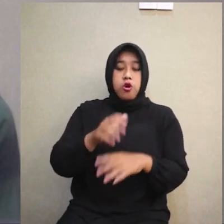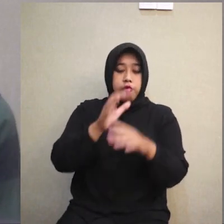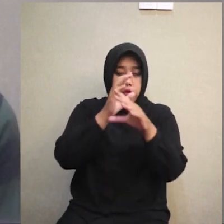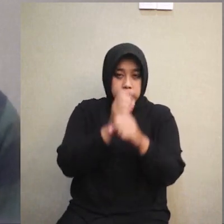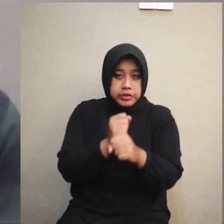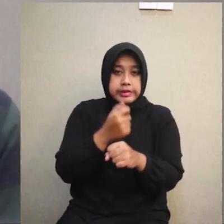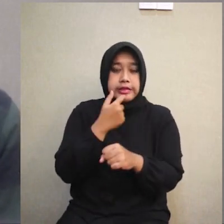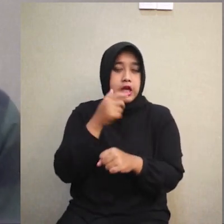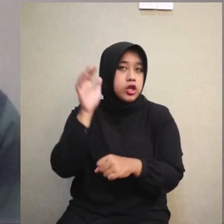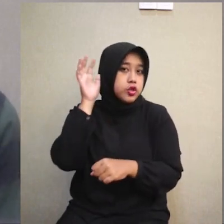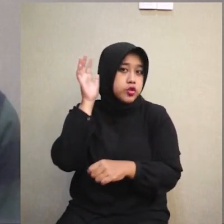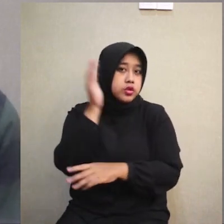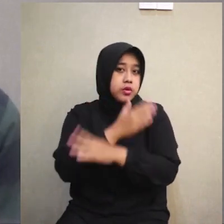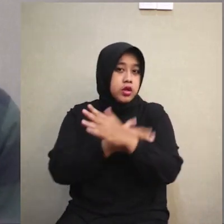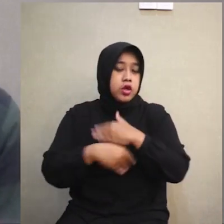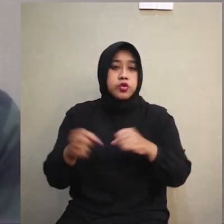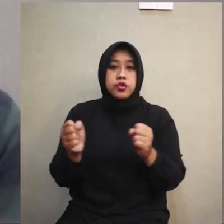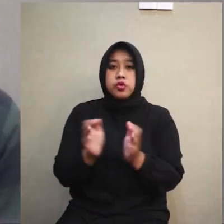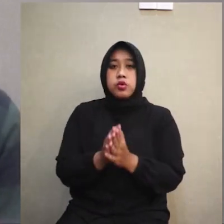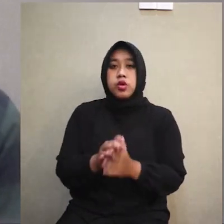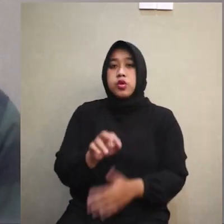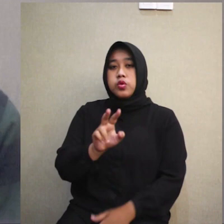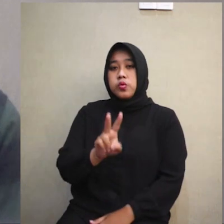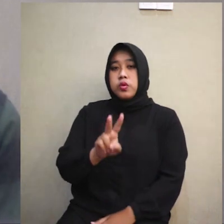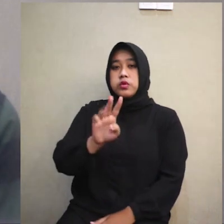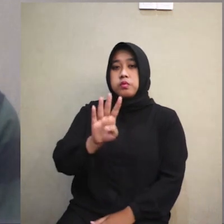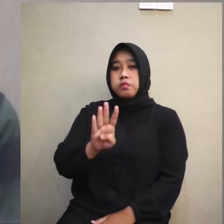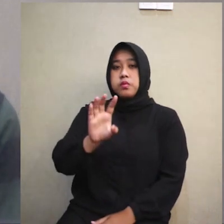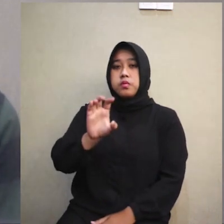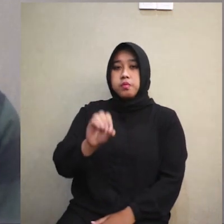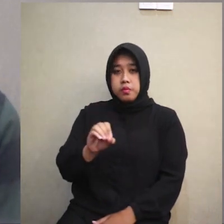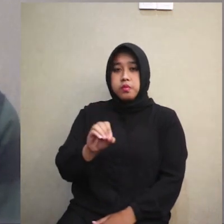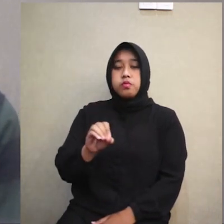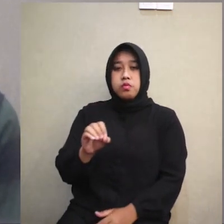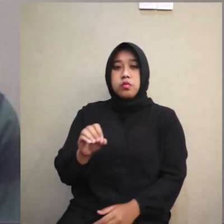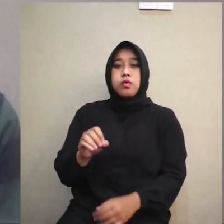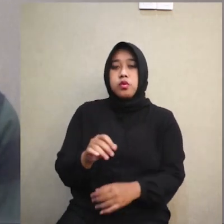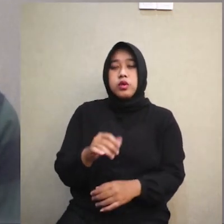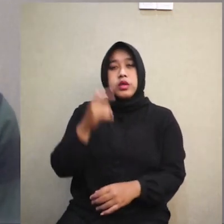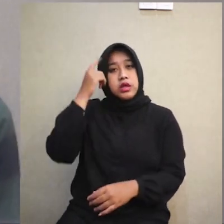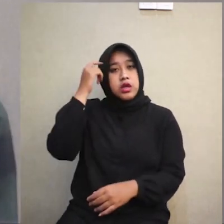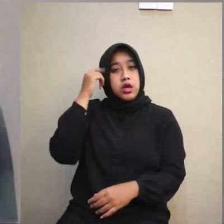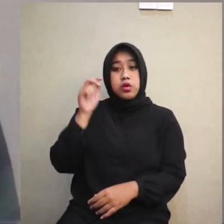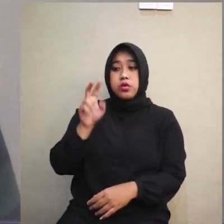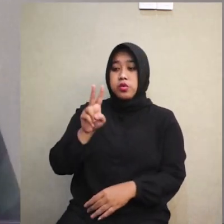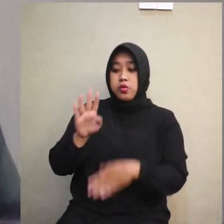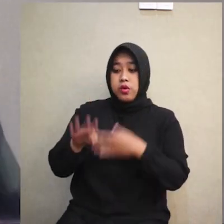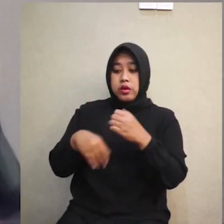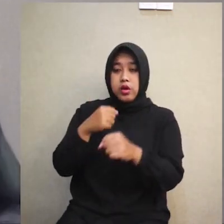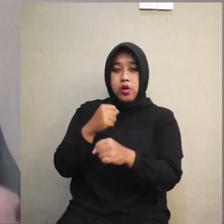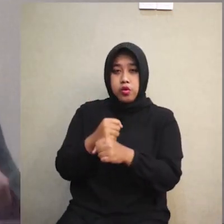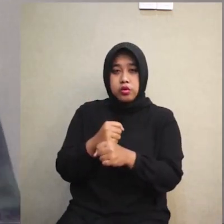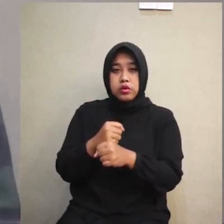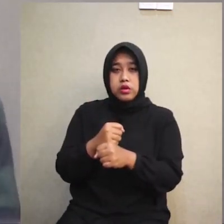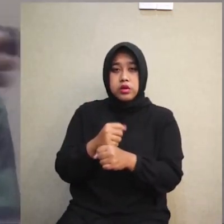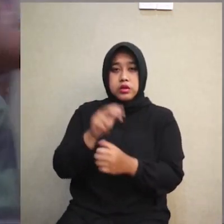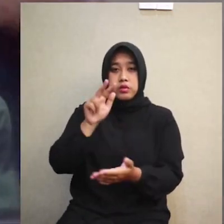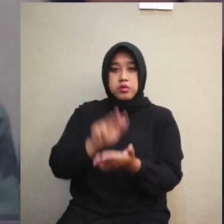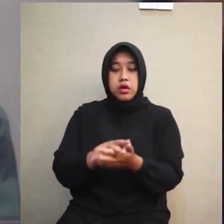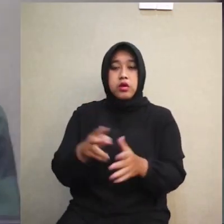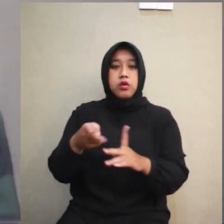difabel jadi ada sekitar 240 setelah 2 tahun hampir 2 tahun ini kita berada kemudian